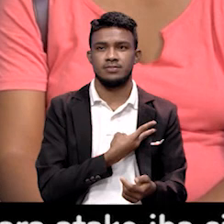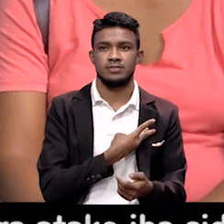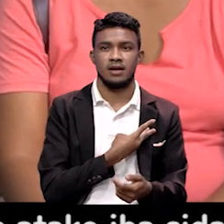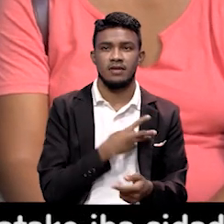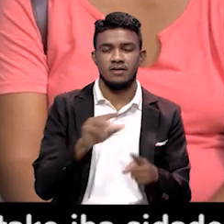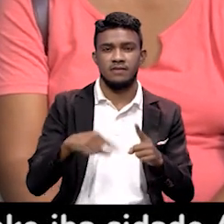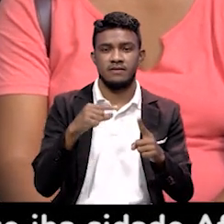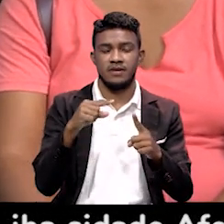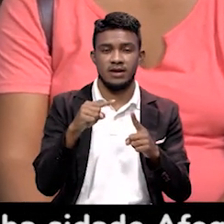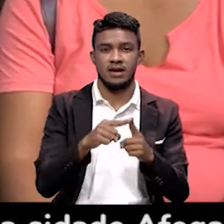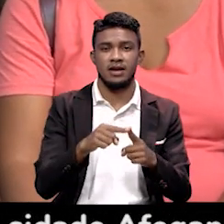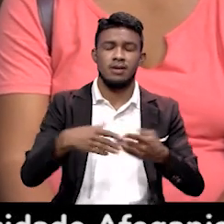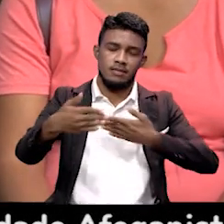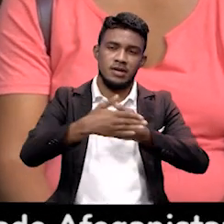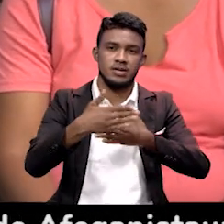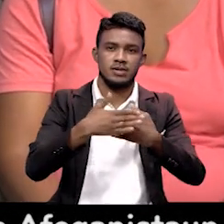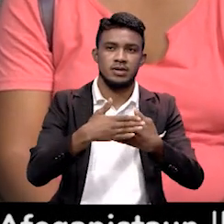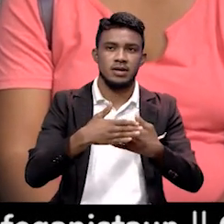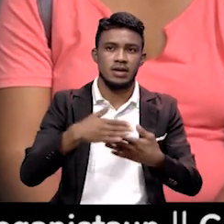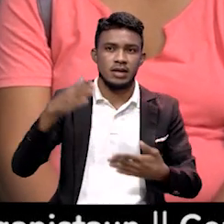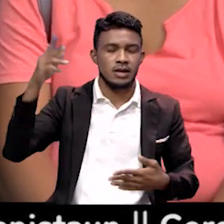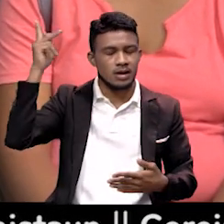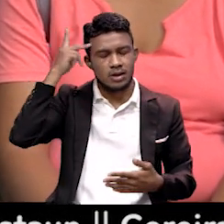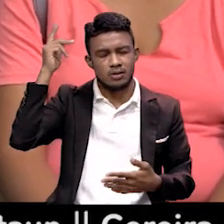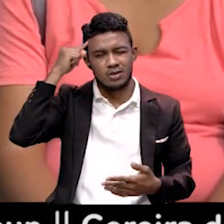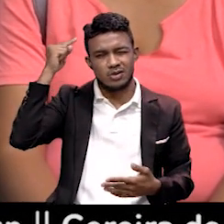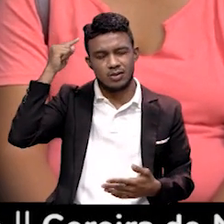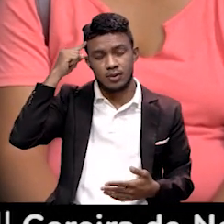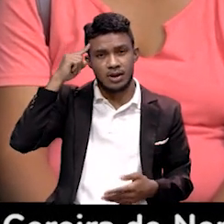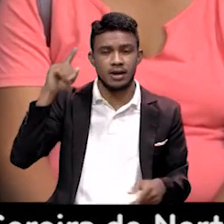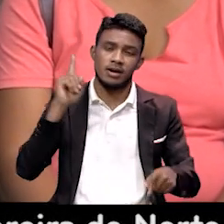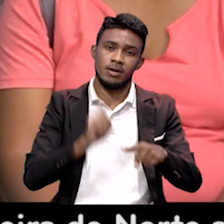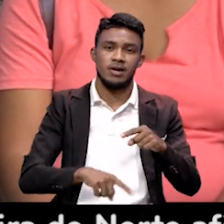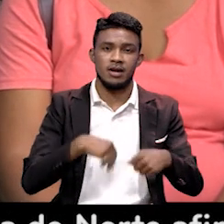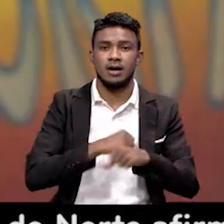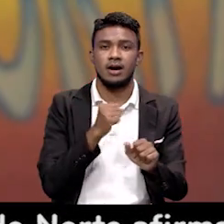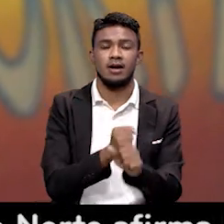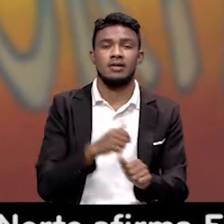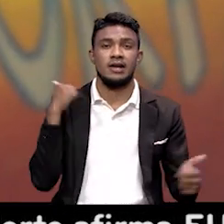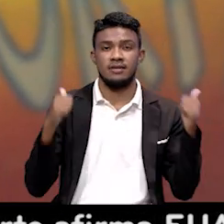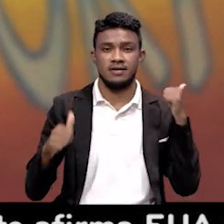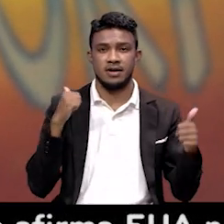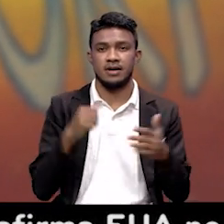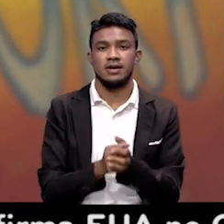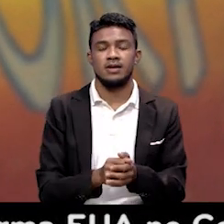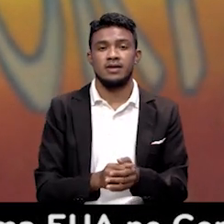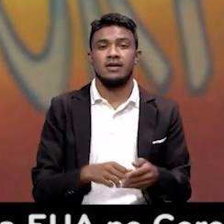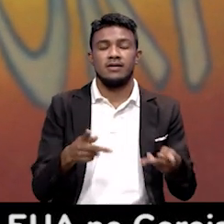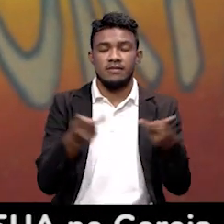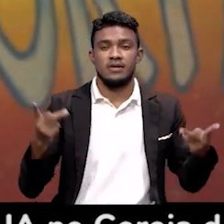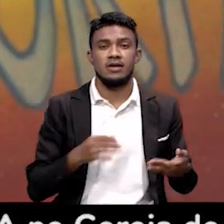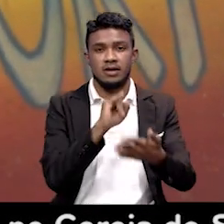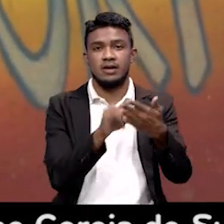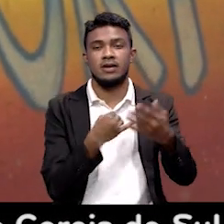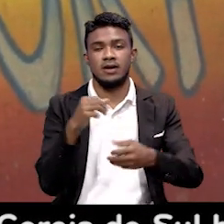be rapat malu ansane kakuta kartista siram sela ladun dia para tu kreatif. Artemori hahu existi